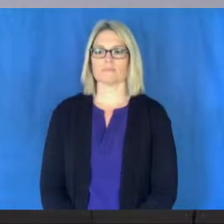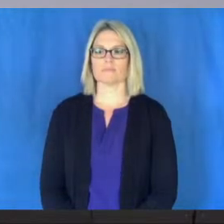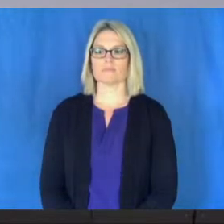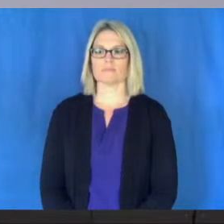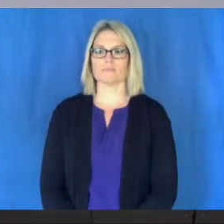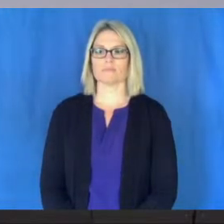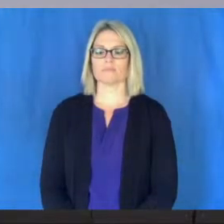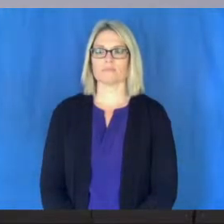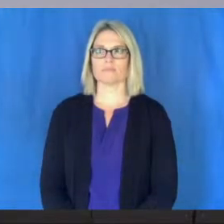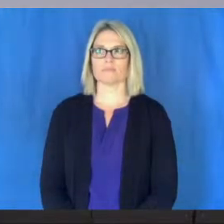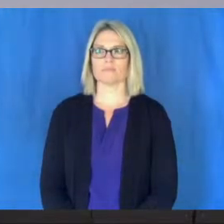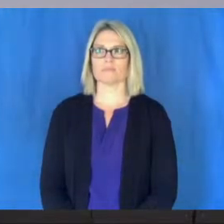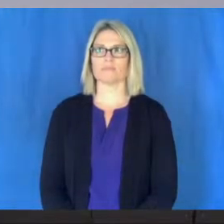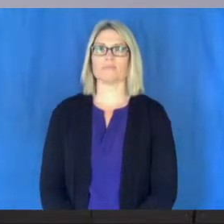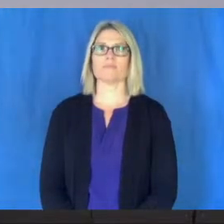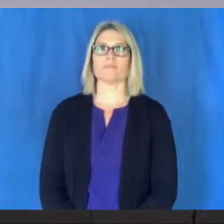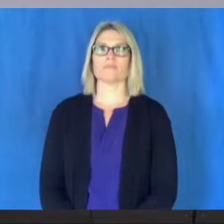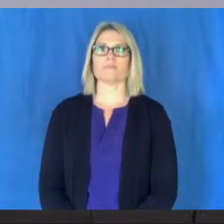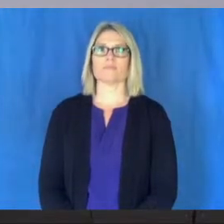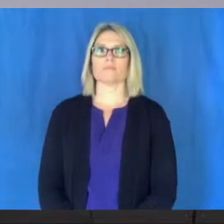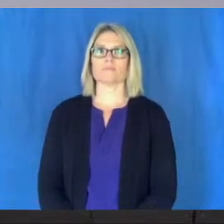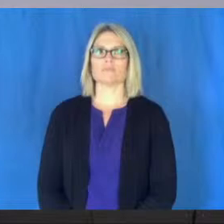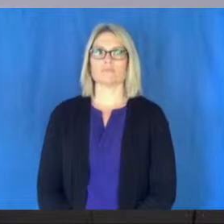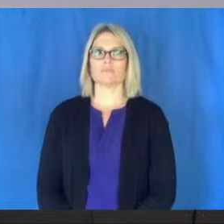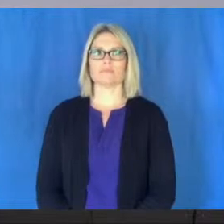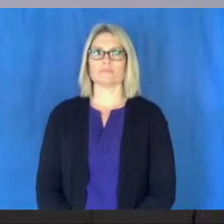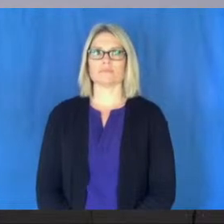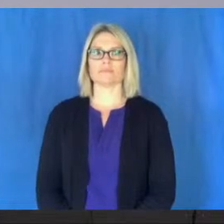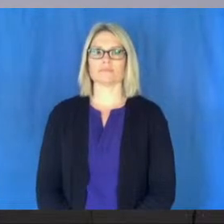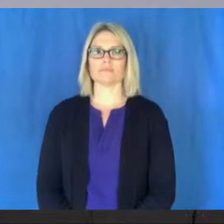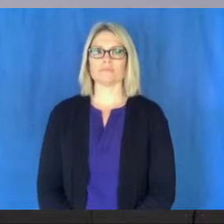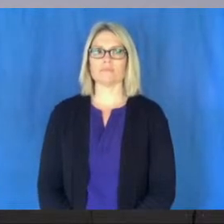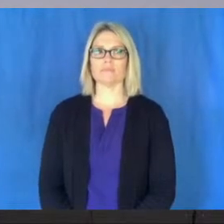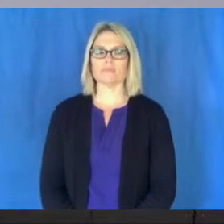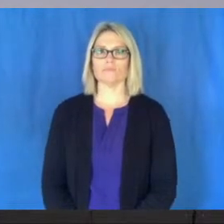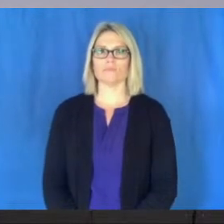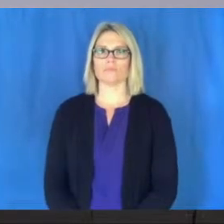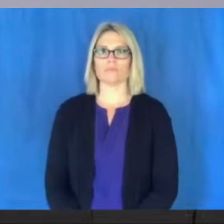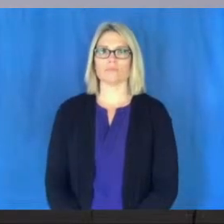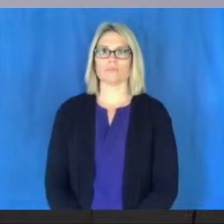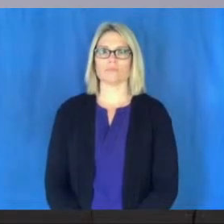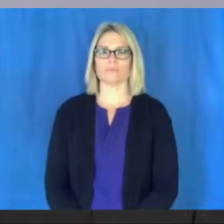majorité des insulaires à l'île du Prince-Édouard avec les 2 doses de vaccin.